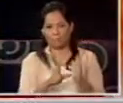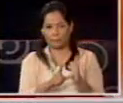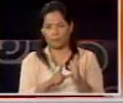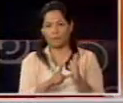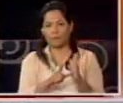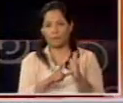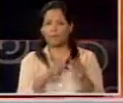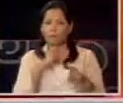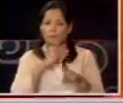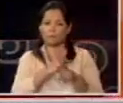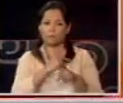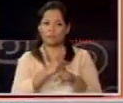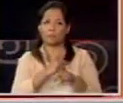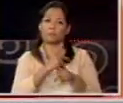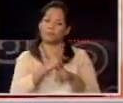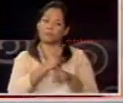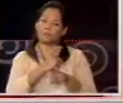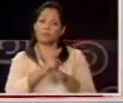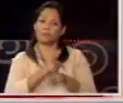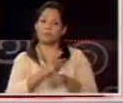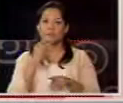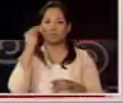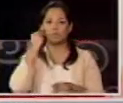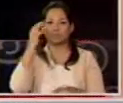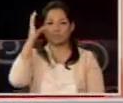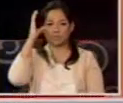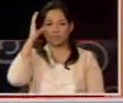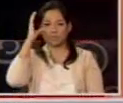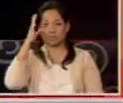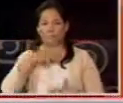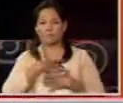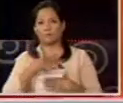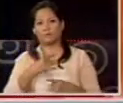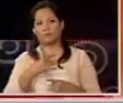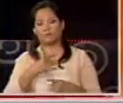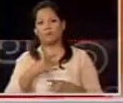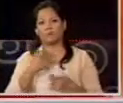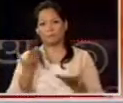po ipinoprotektahan lang po niya ang kanyang karapatan at ang kanyang interes